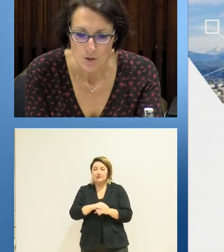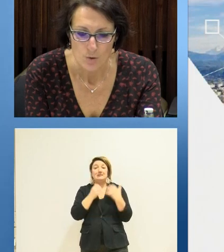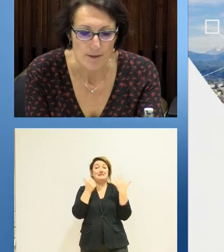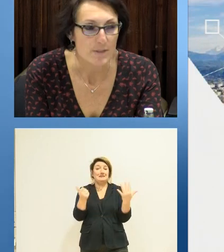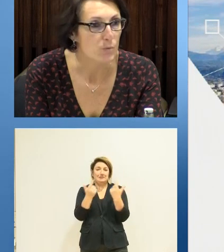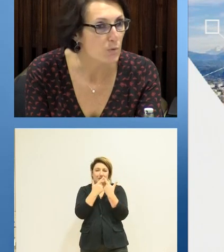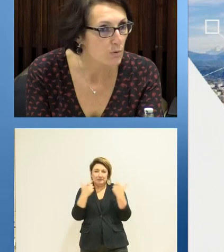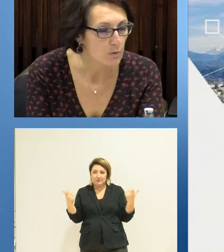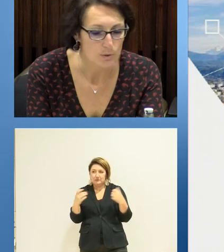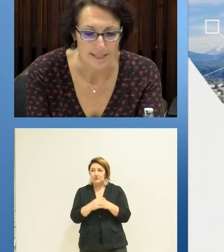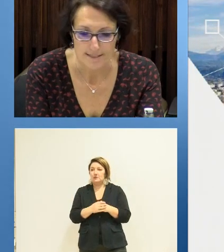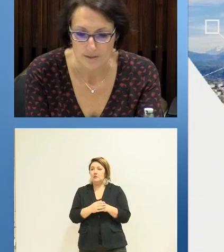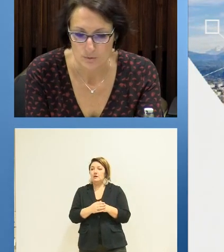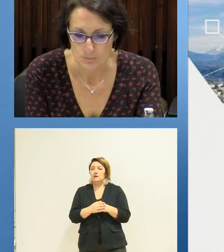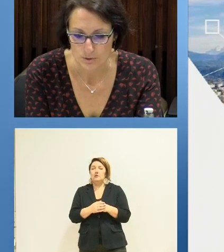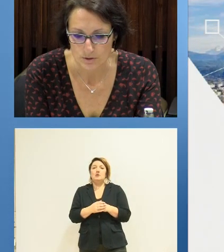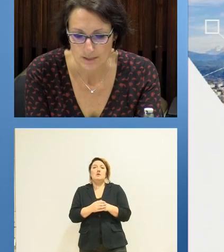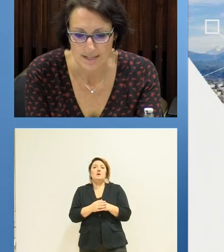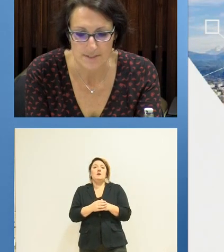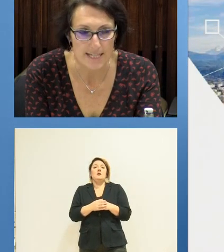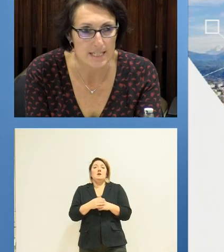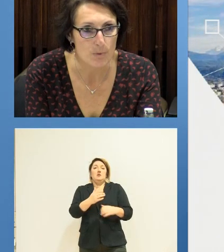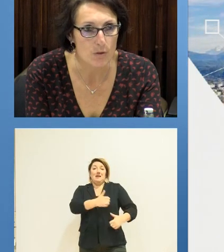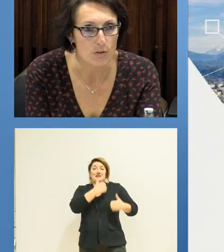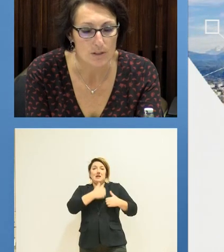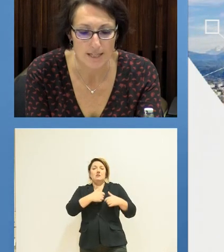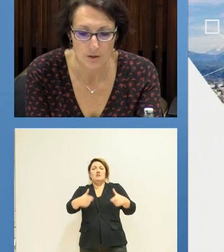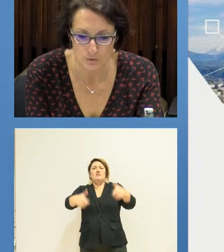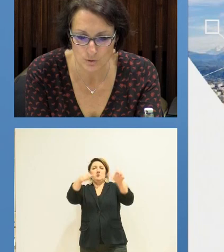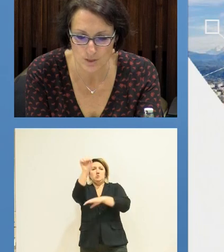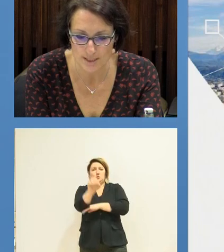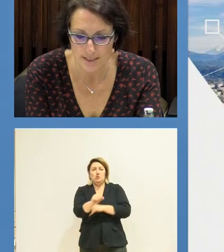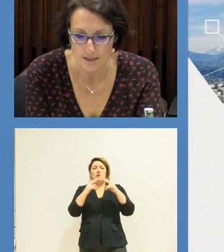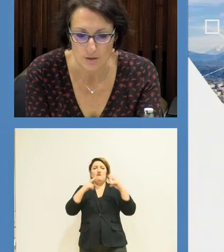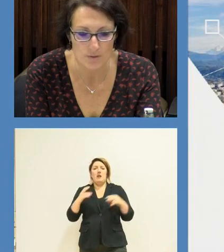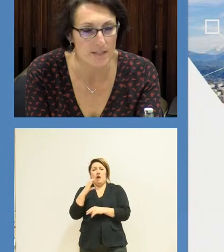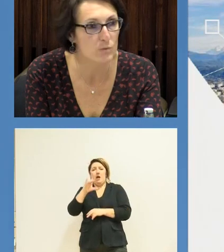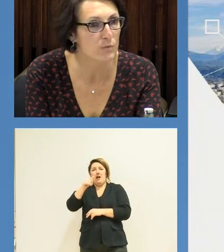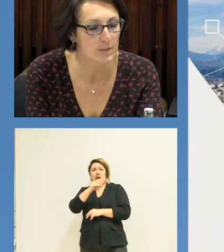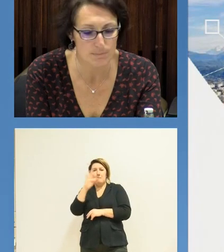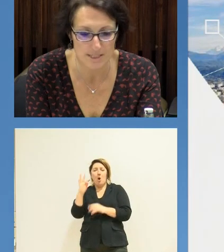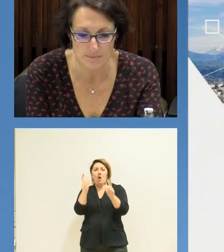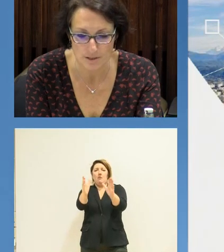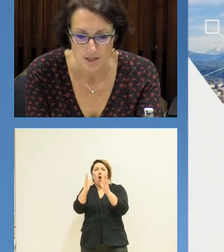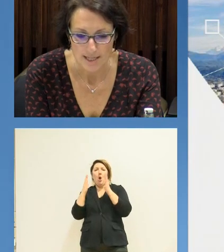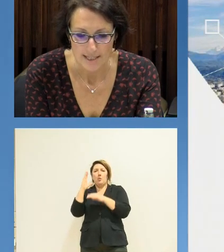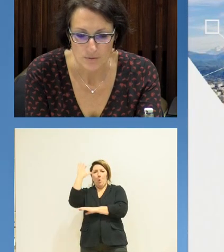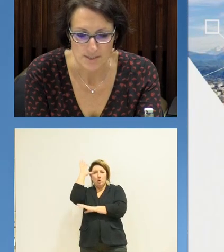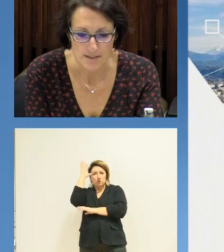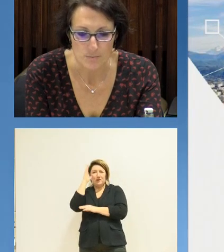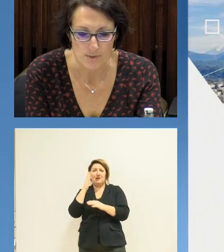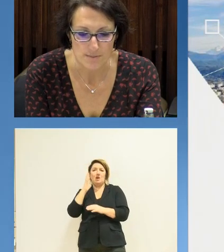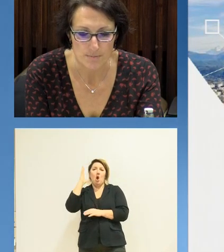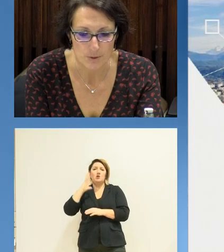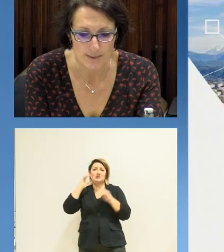le pavillon sud de la caserne de bonne la villa clément la grande orangerie l'ancien couvent des minimes et